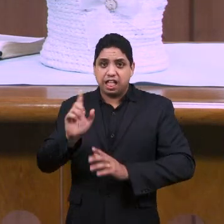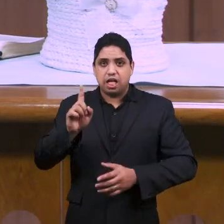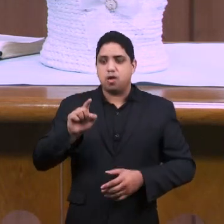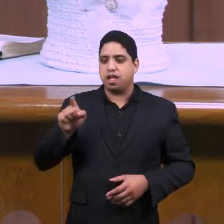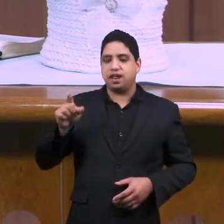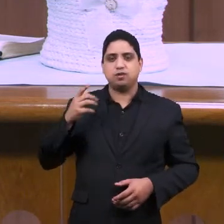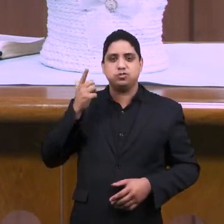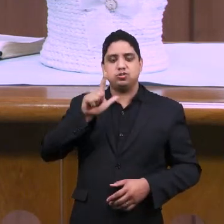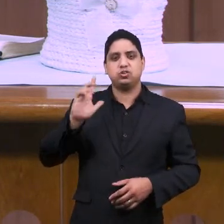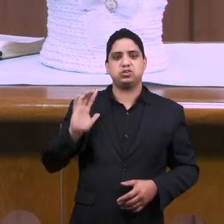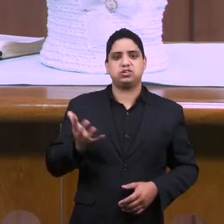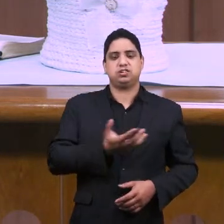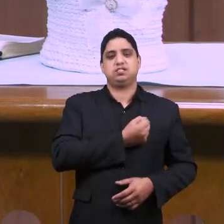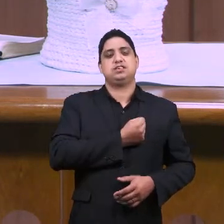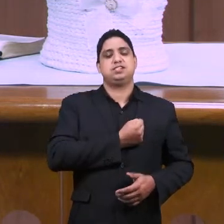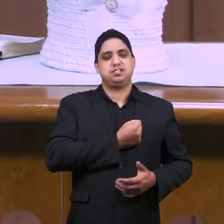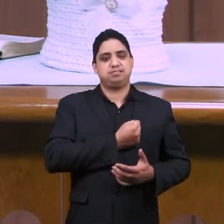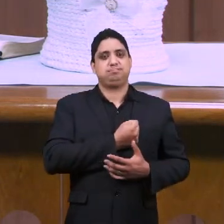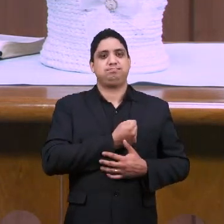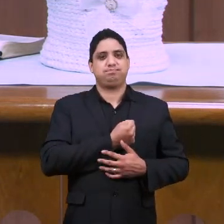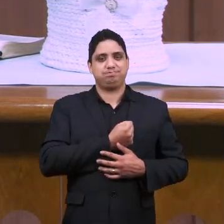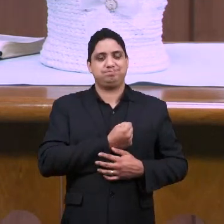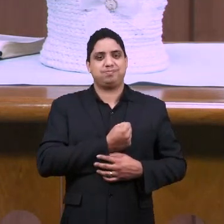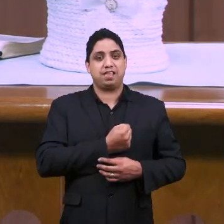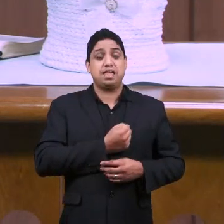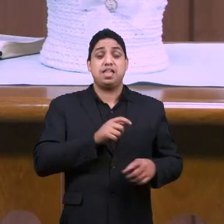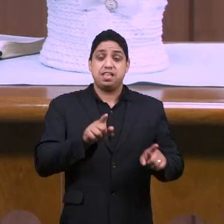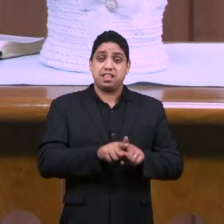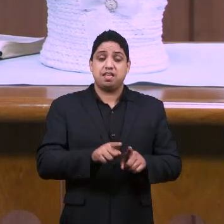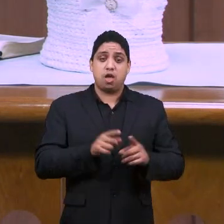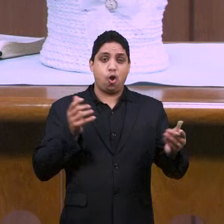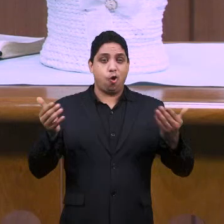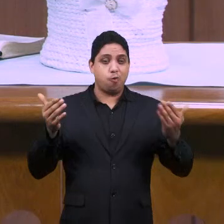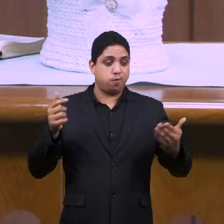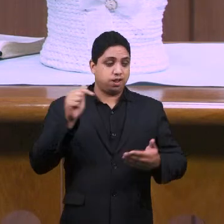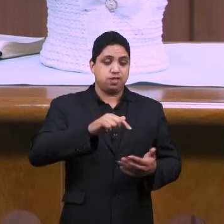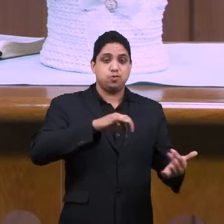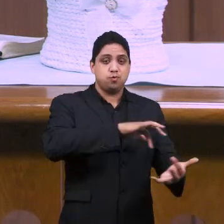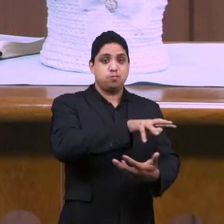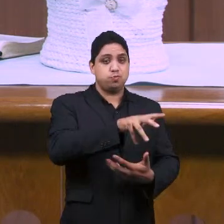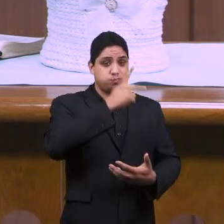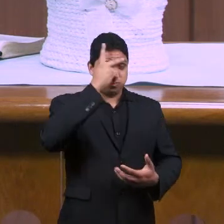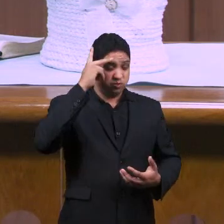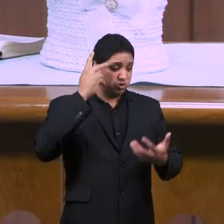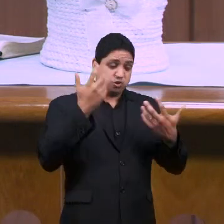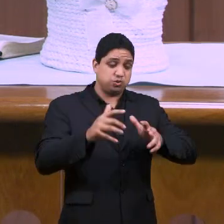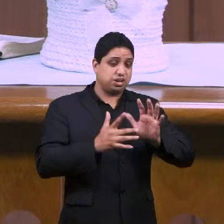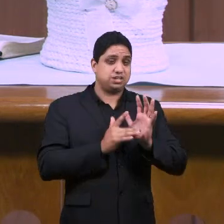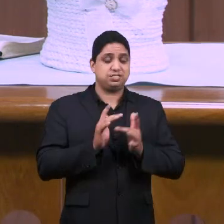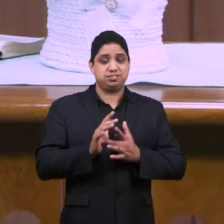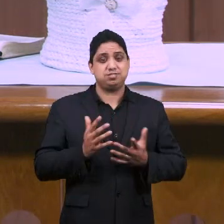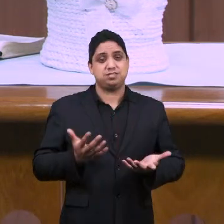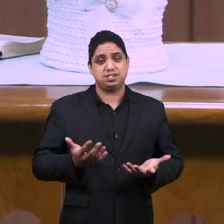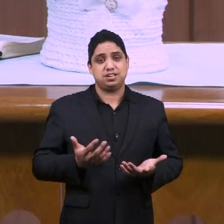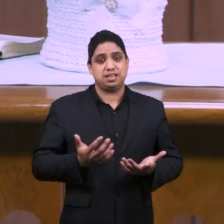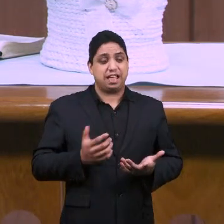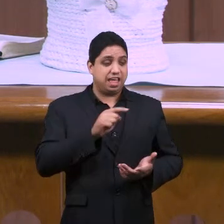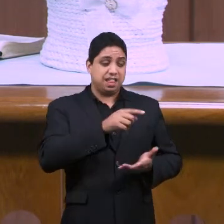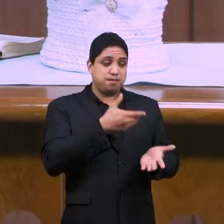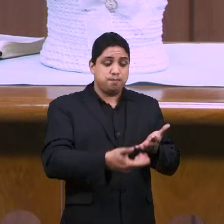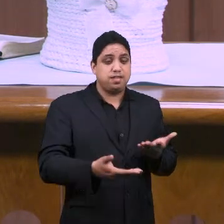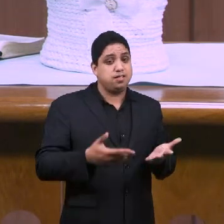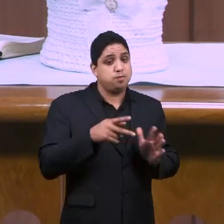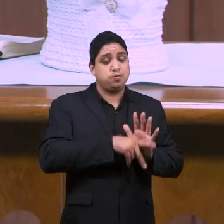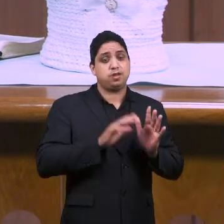avec ceux qui n'acceptent pas, ceux qui ont rejeté dans le désert, ceux qui vont rejeter sa venue